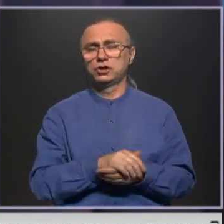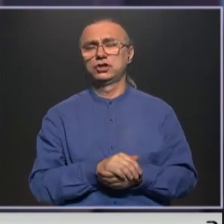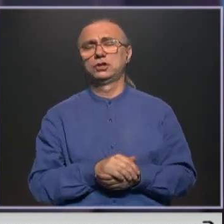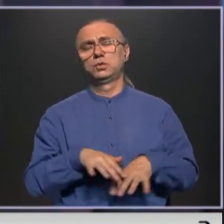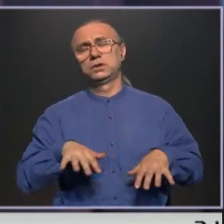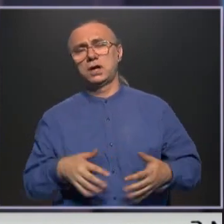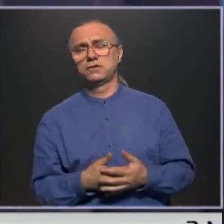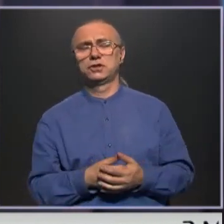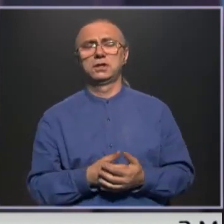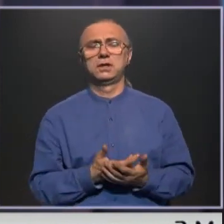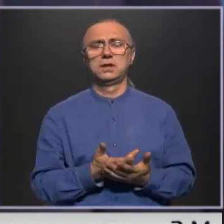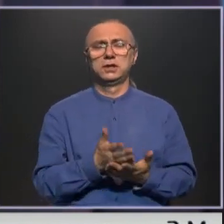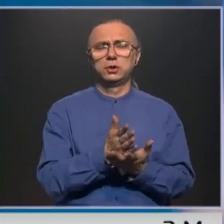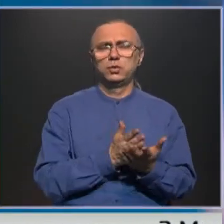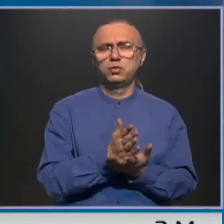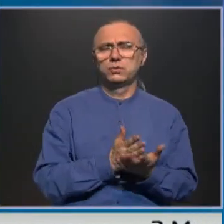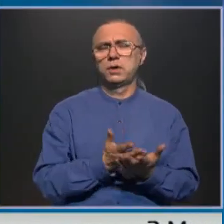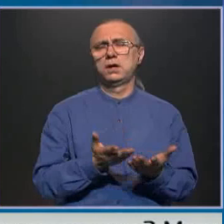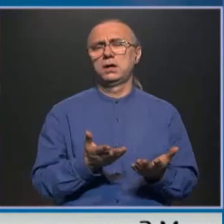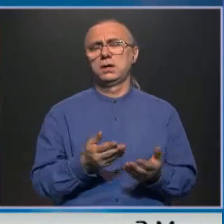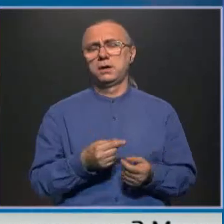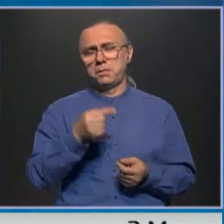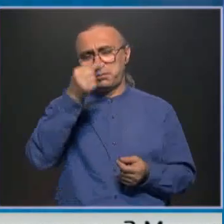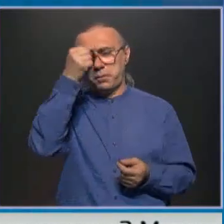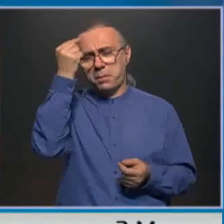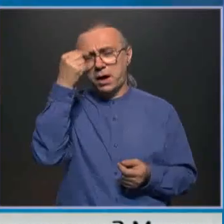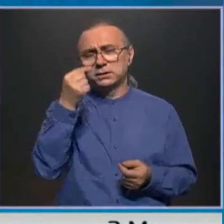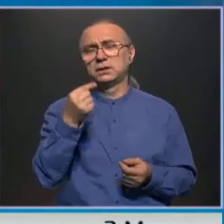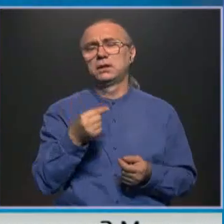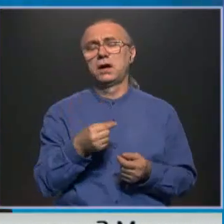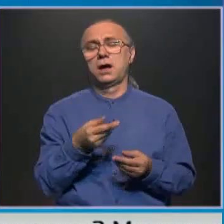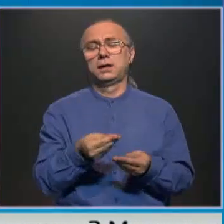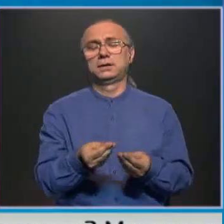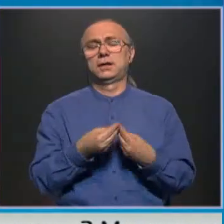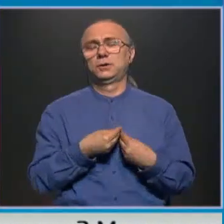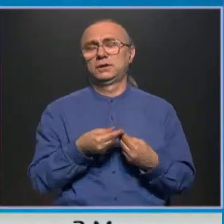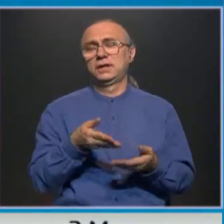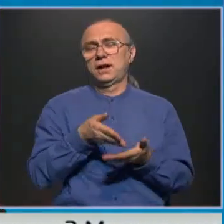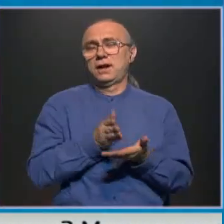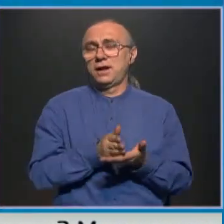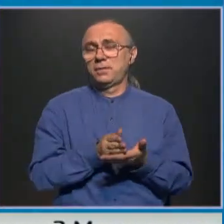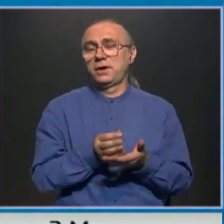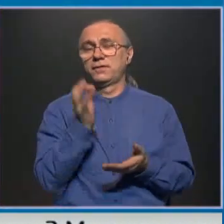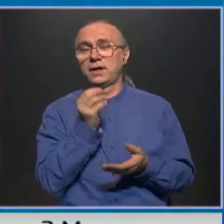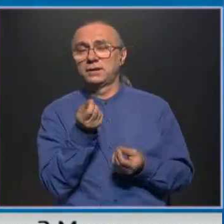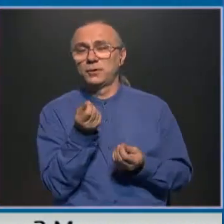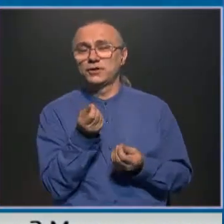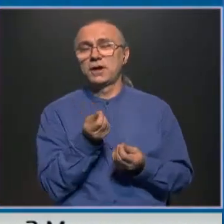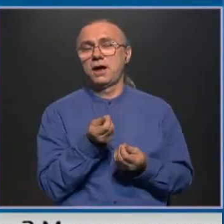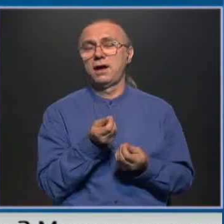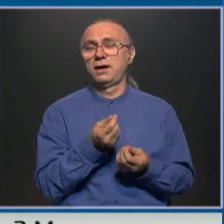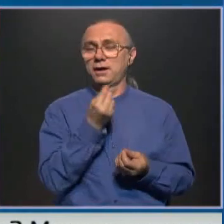службы пораньше, поужинать, а тут тебе после помазания кусочек хлеба с капелькой вина, и ты уже подкрепился, и как-то и